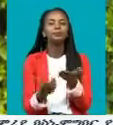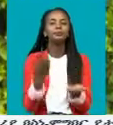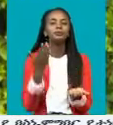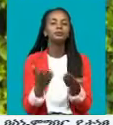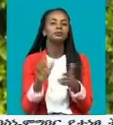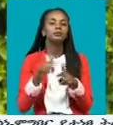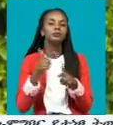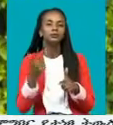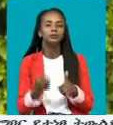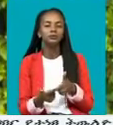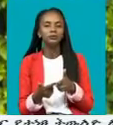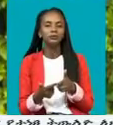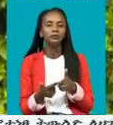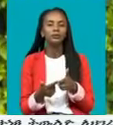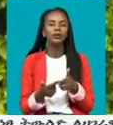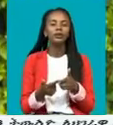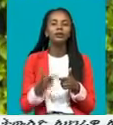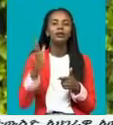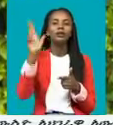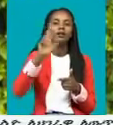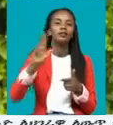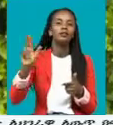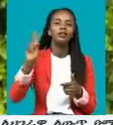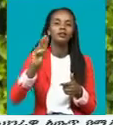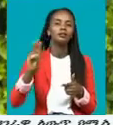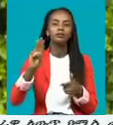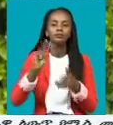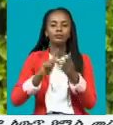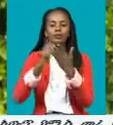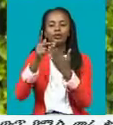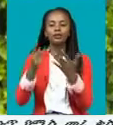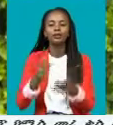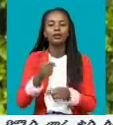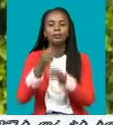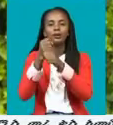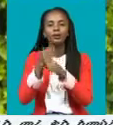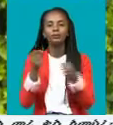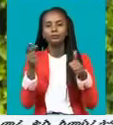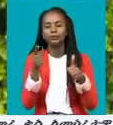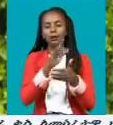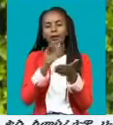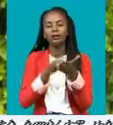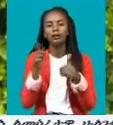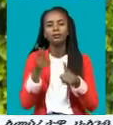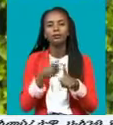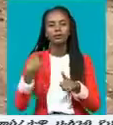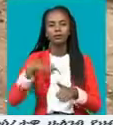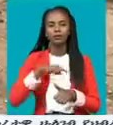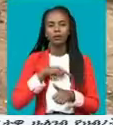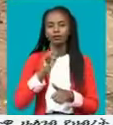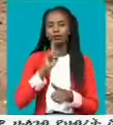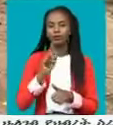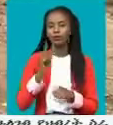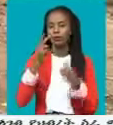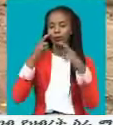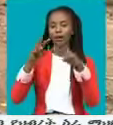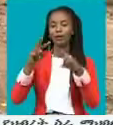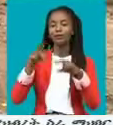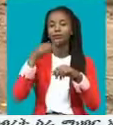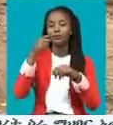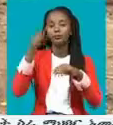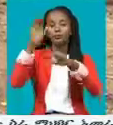እንግዲህ በራንረስ ፕሮጀክት ከሚደገፉት መካከል አንዱ እኛን ነው ማየት ተብሎ